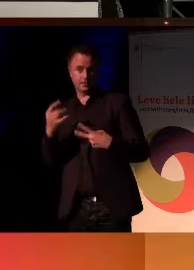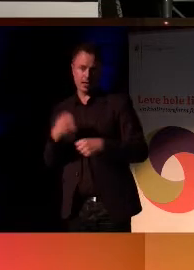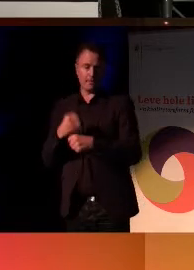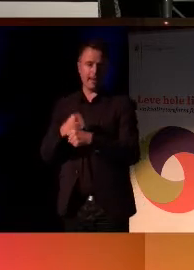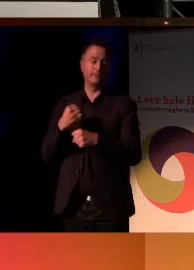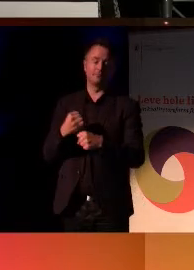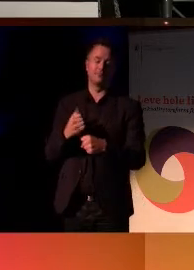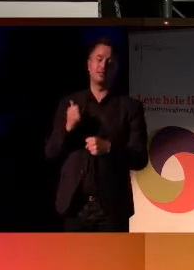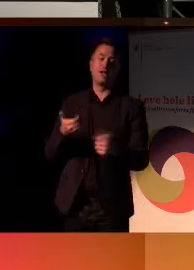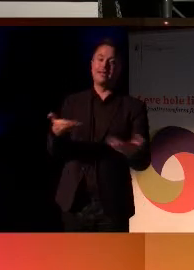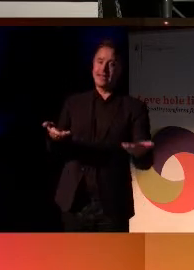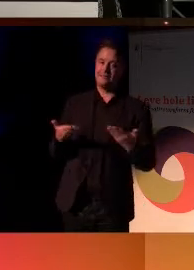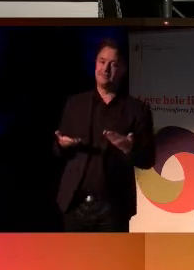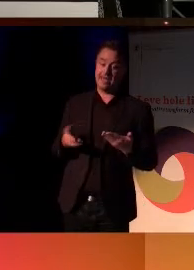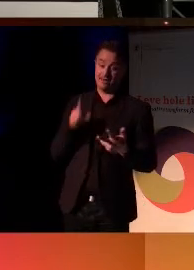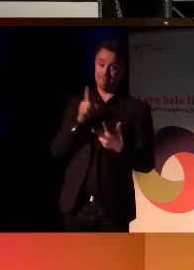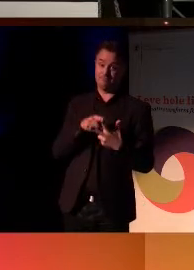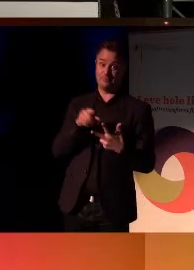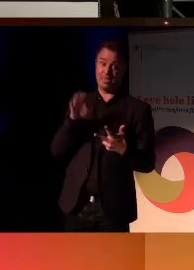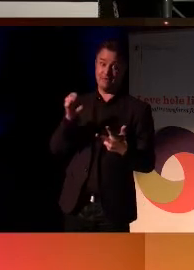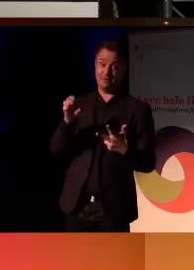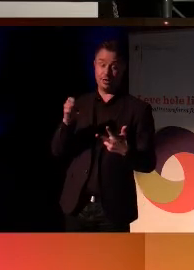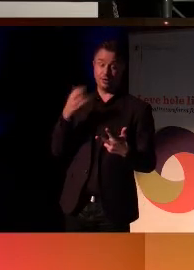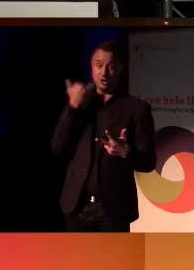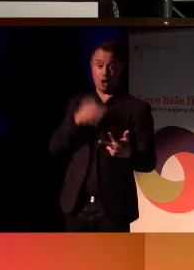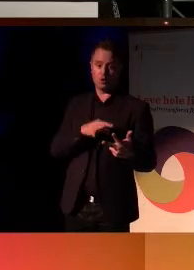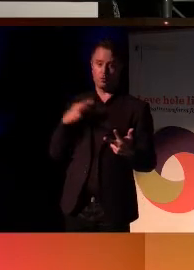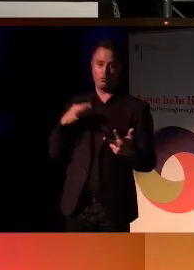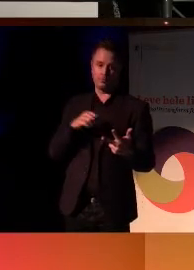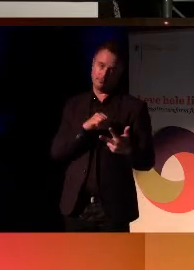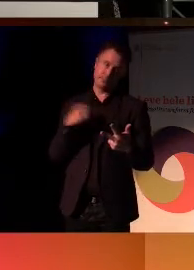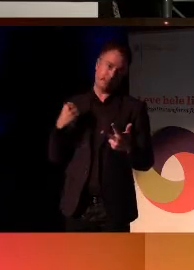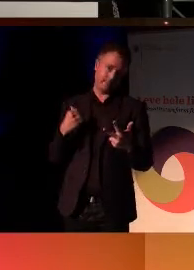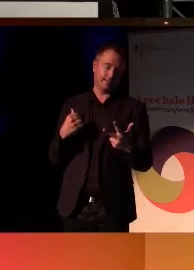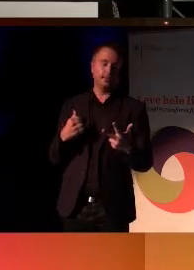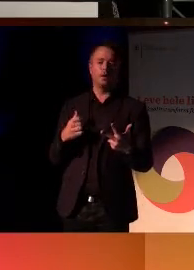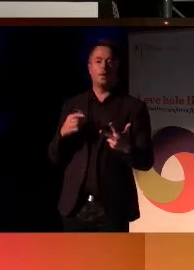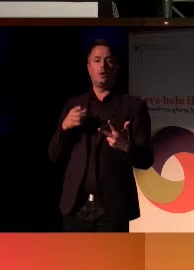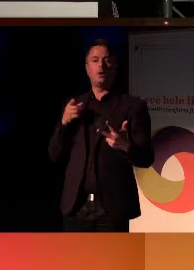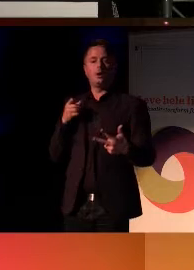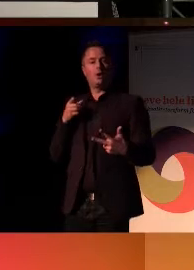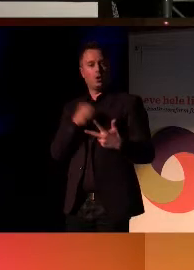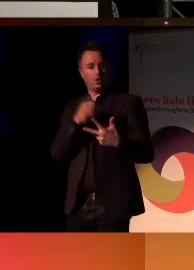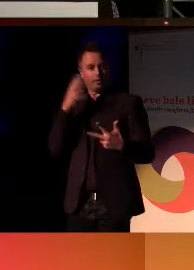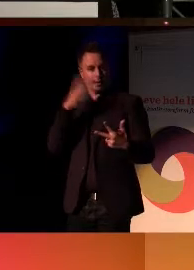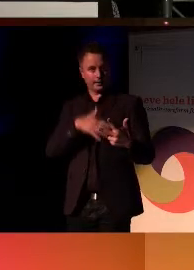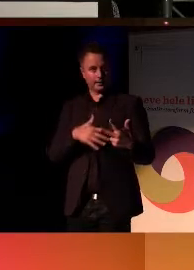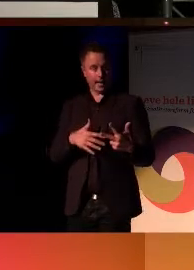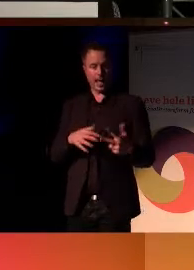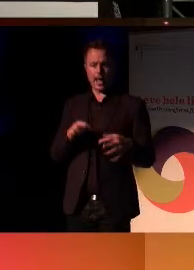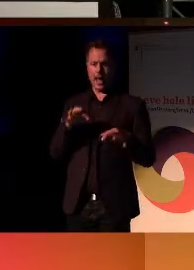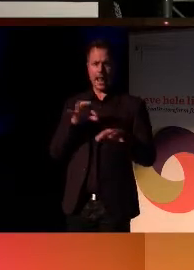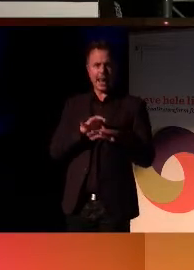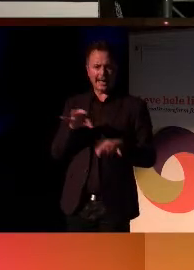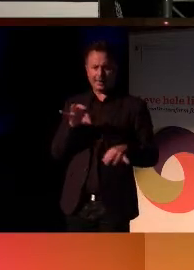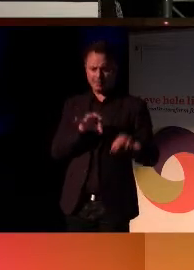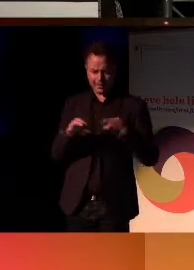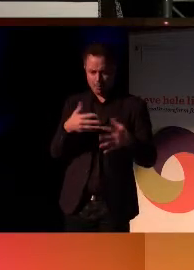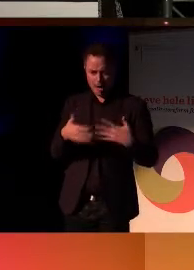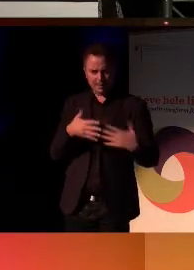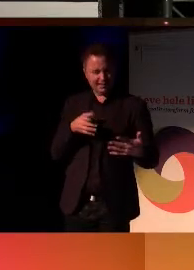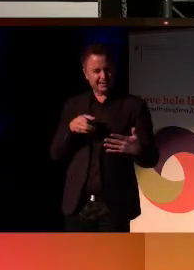Og hun tenkte at legemiddelbehandling i hjemmetjenesten, det et skikkelig